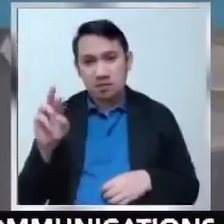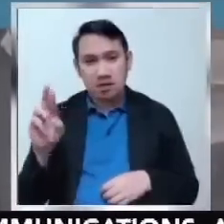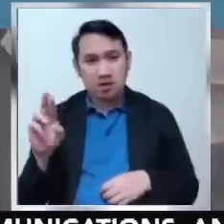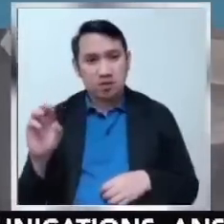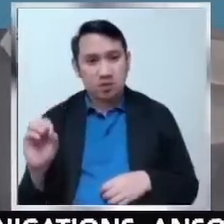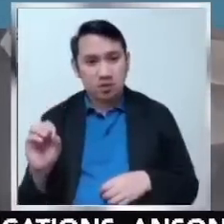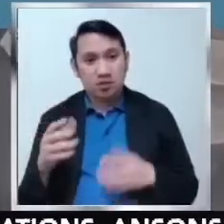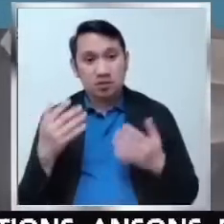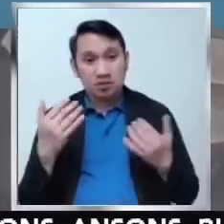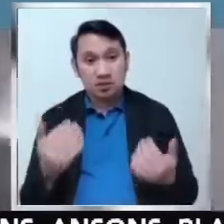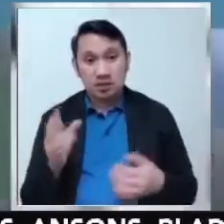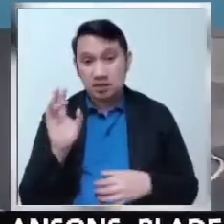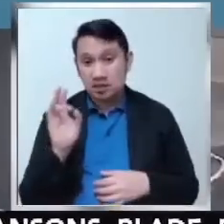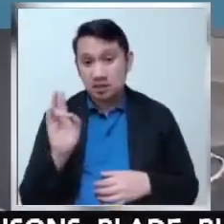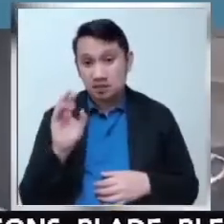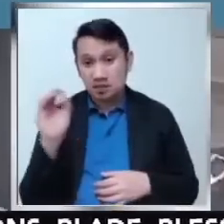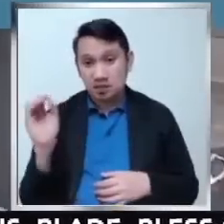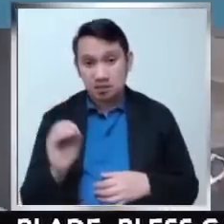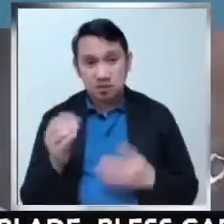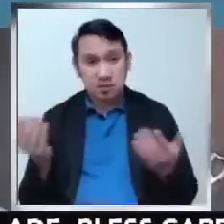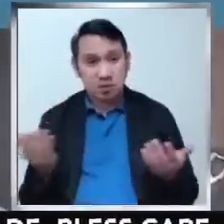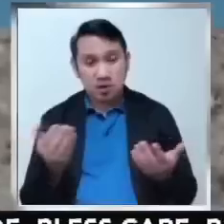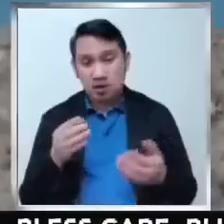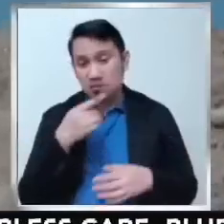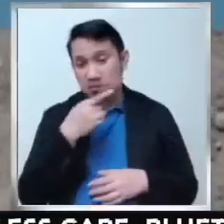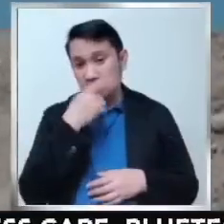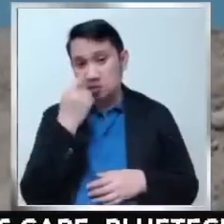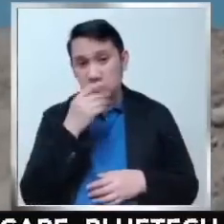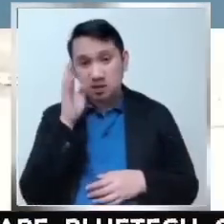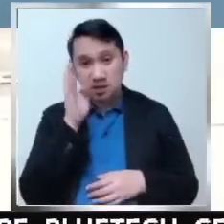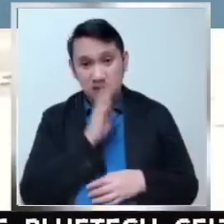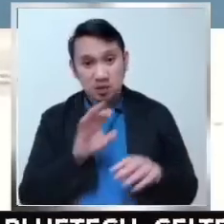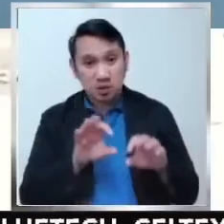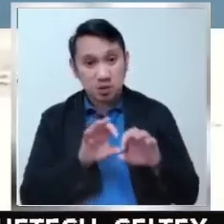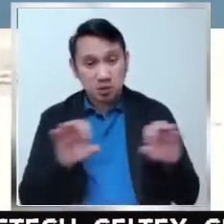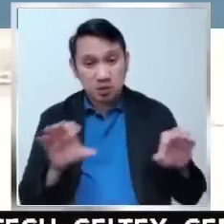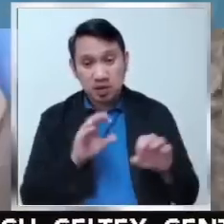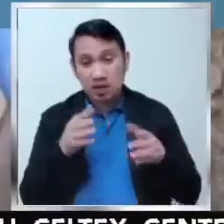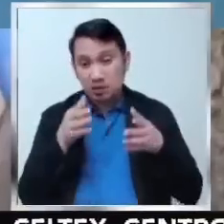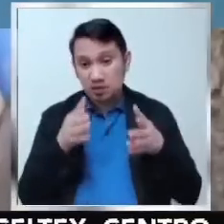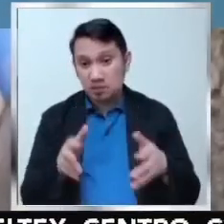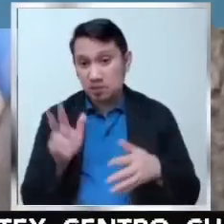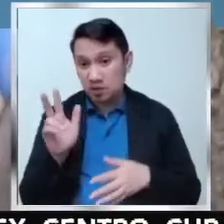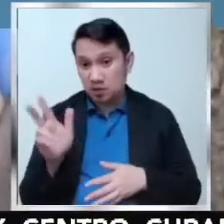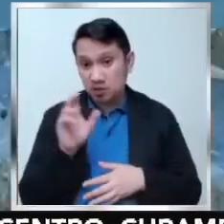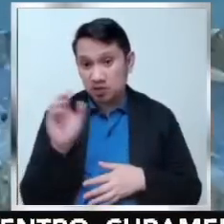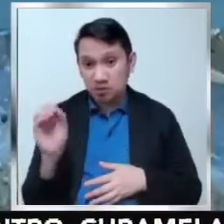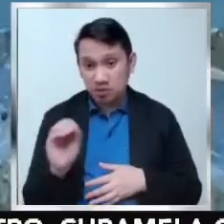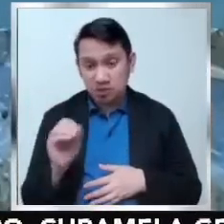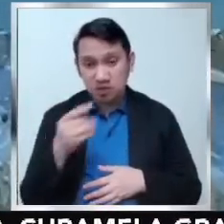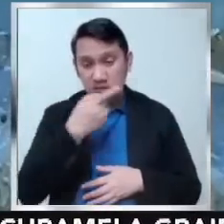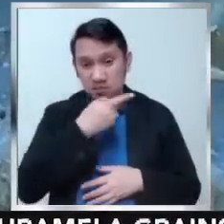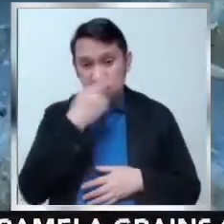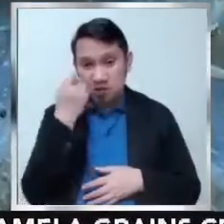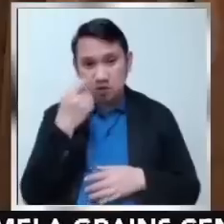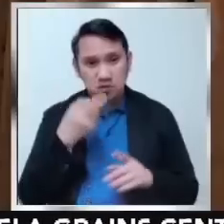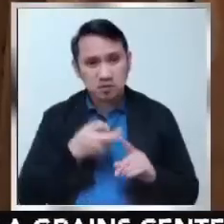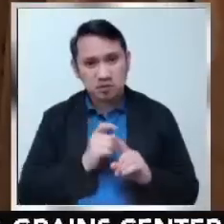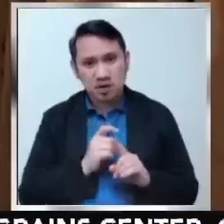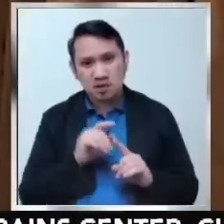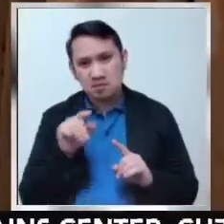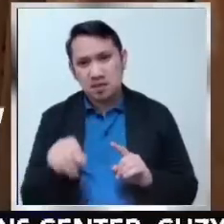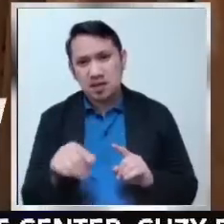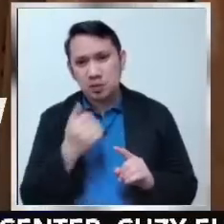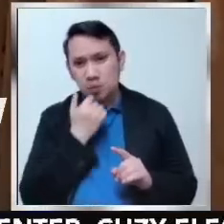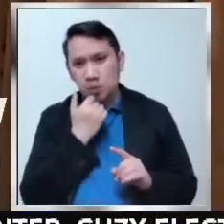water wastage ay dahil sa mga tagas sa mga linya ng tubig at ang natitirang 30% ay dahil sa mga illegal connection. May